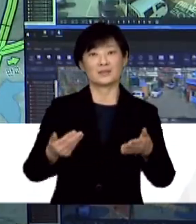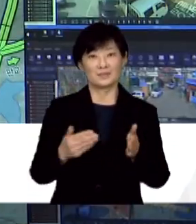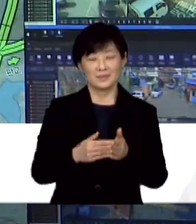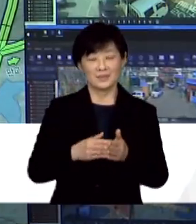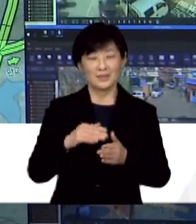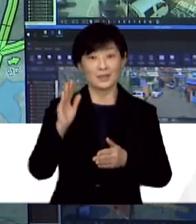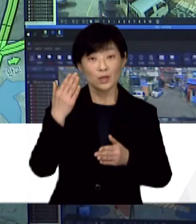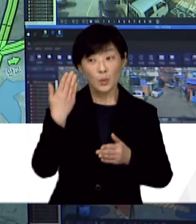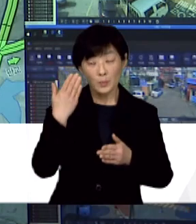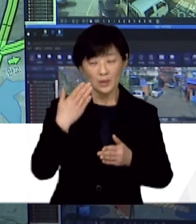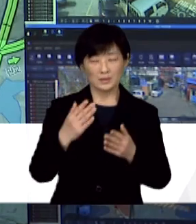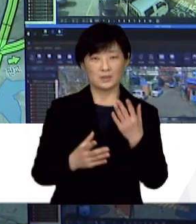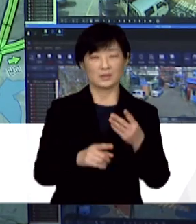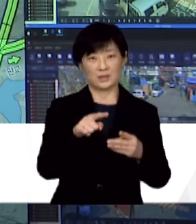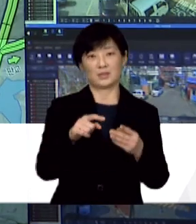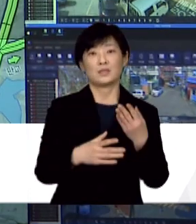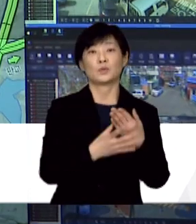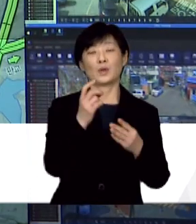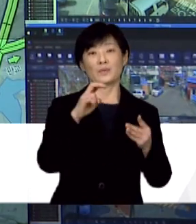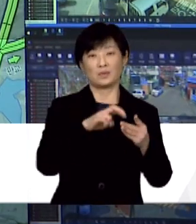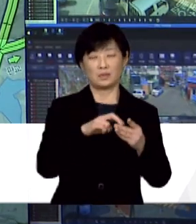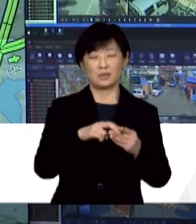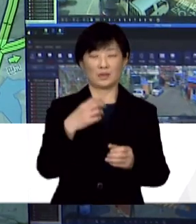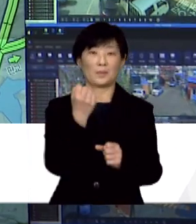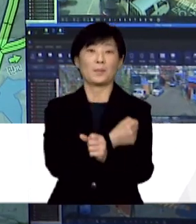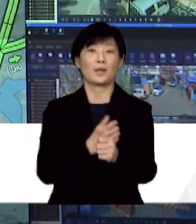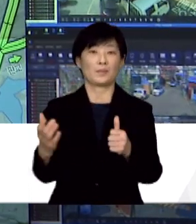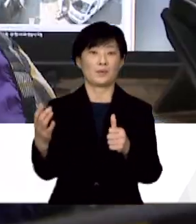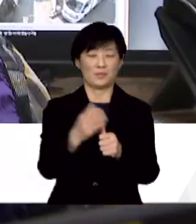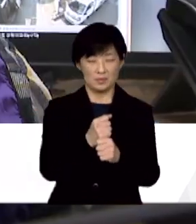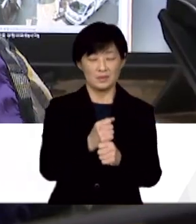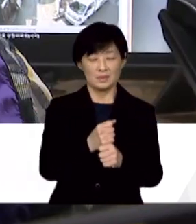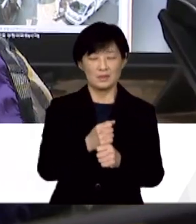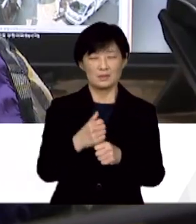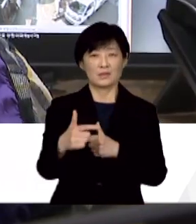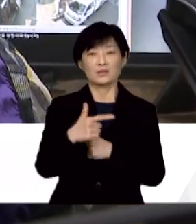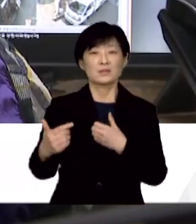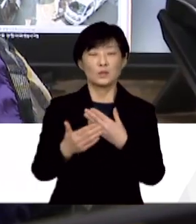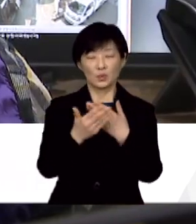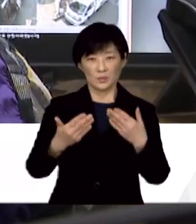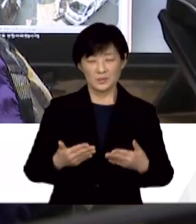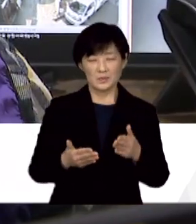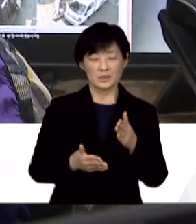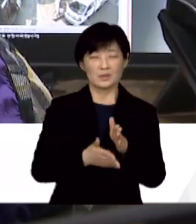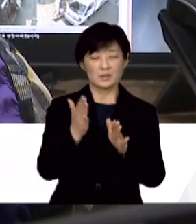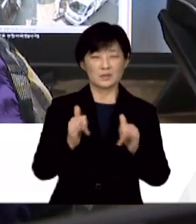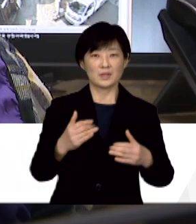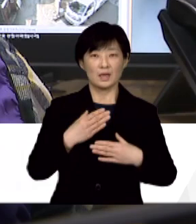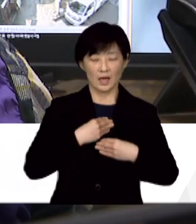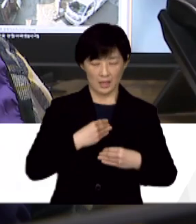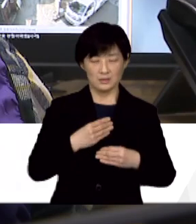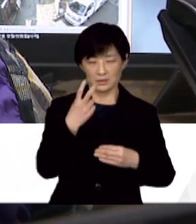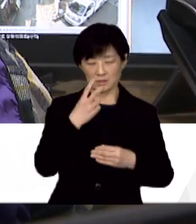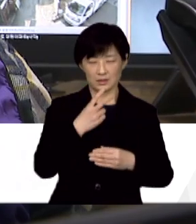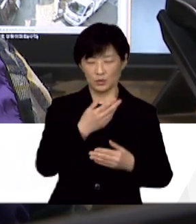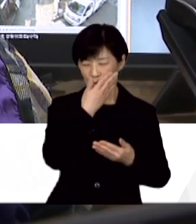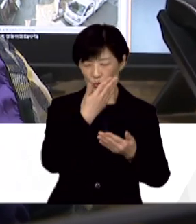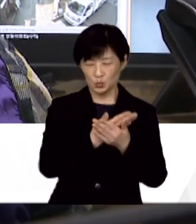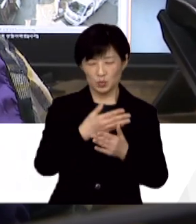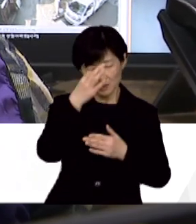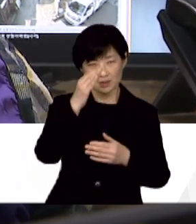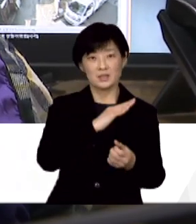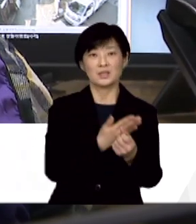최근에는 스마트 도시 통합 센터가 마약사범 검거에 결정적 역할을 하며 시민 안전을 지키는 핵심 기능으로